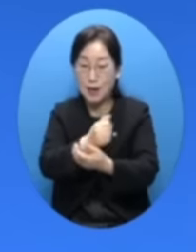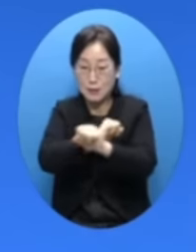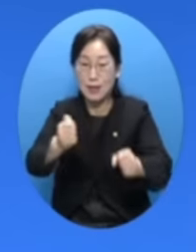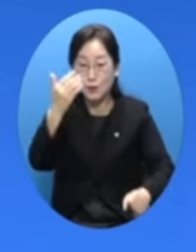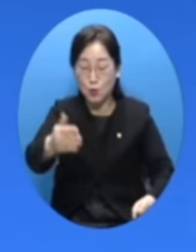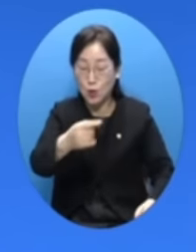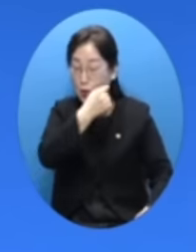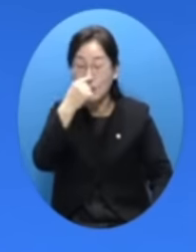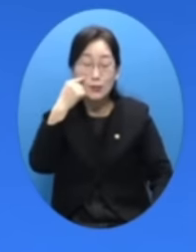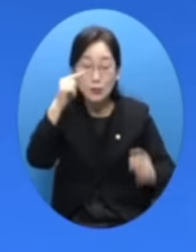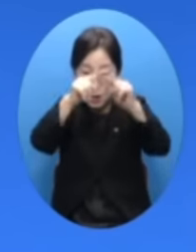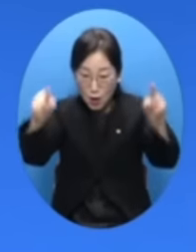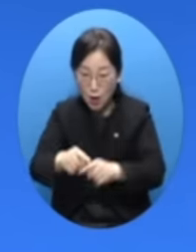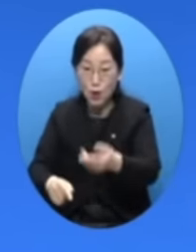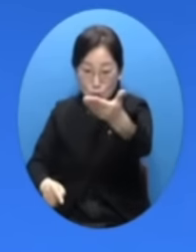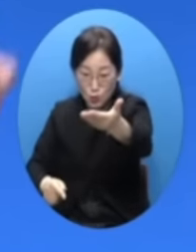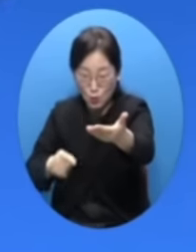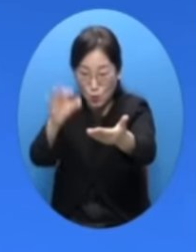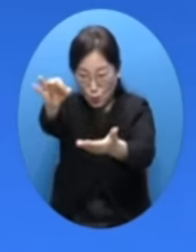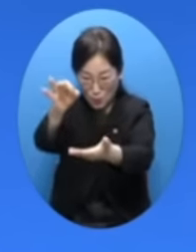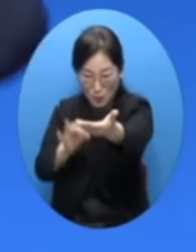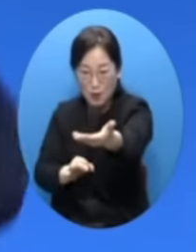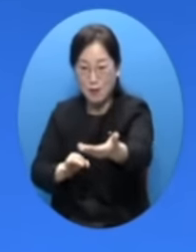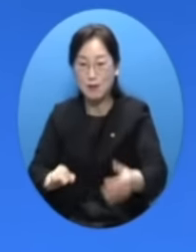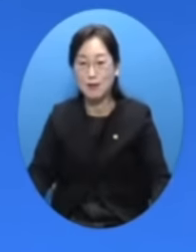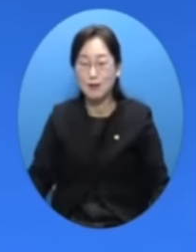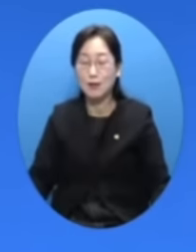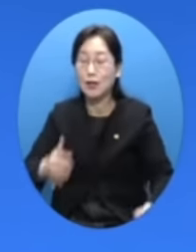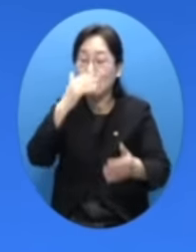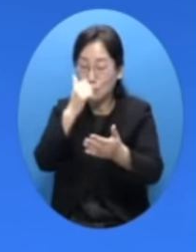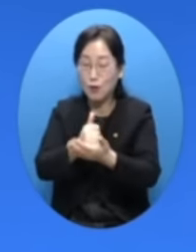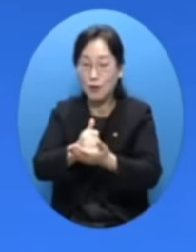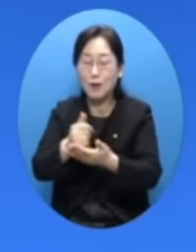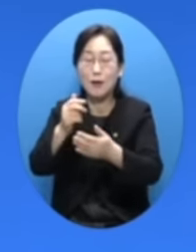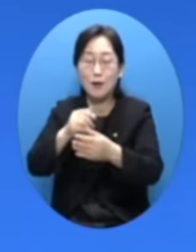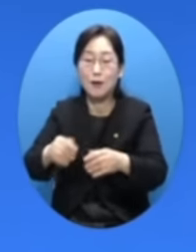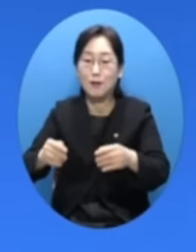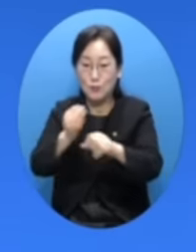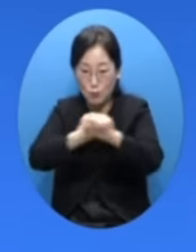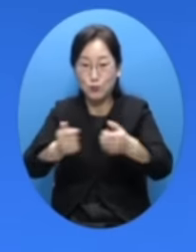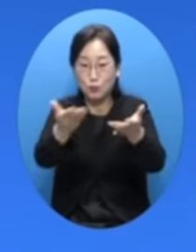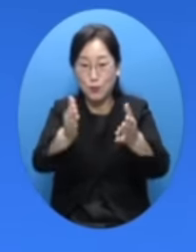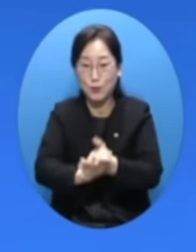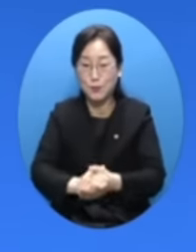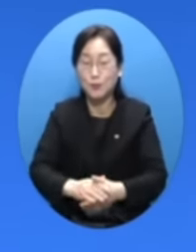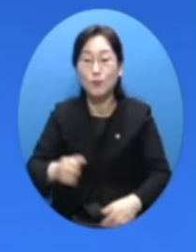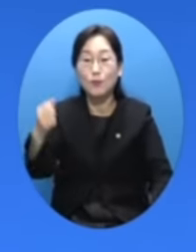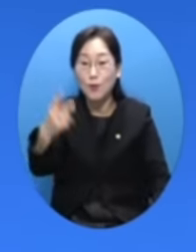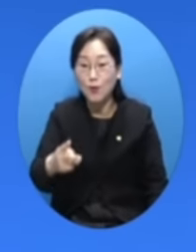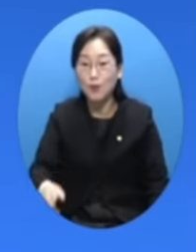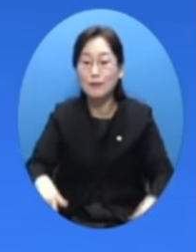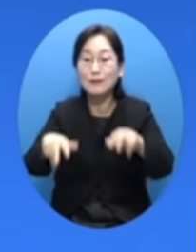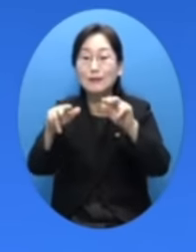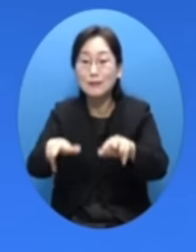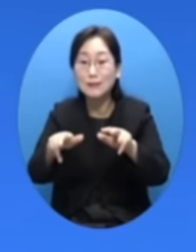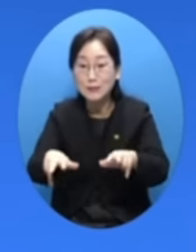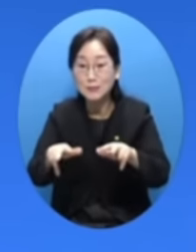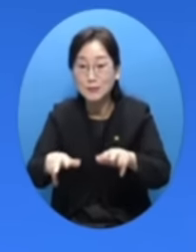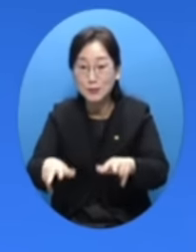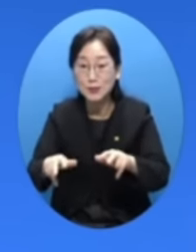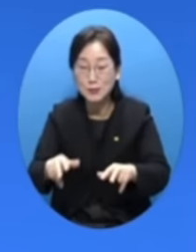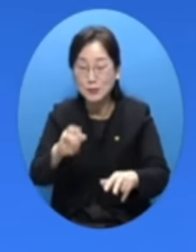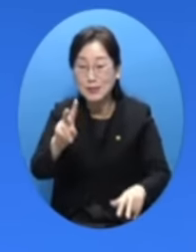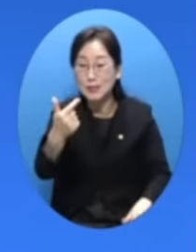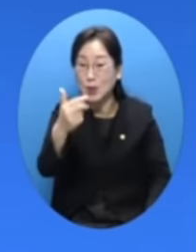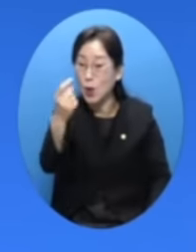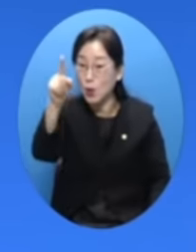있는데, 돈만 내면 그 증서를 갖고 죄사함을 받게 되고, 그 다음 그 더한 말이, 지금 연옥에가